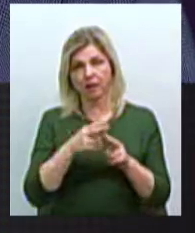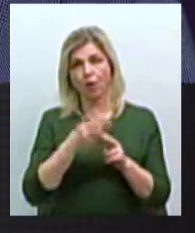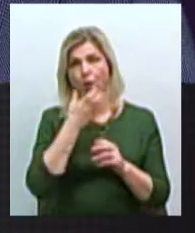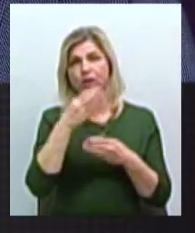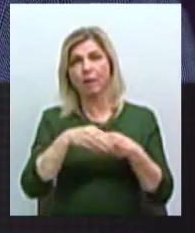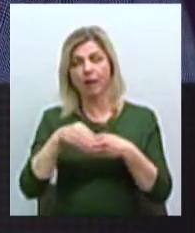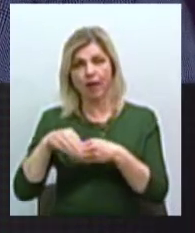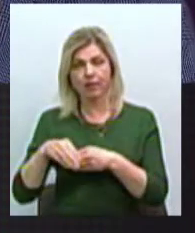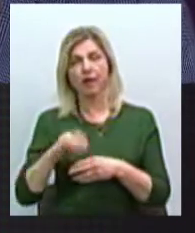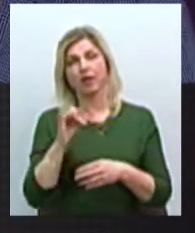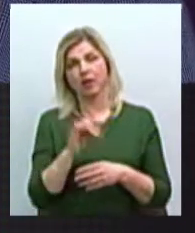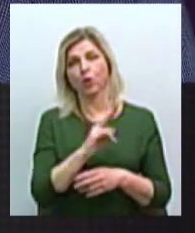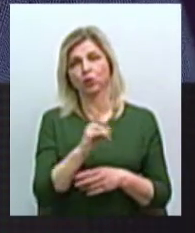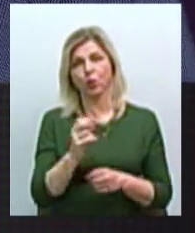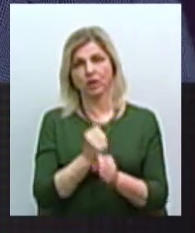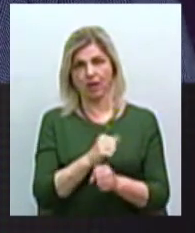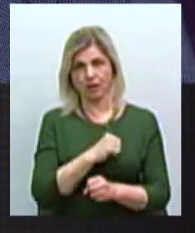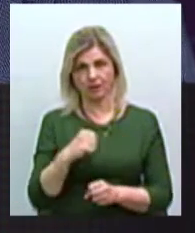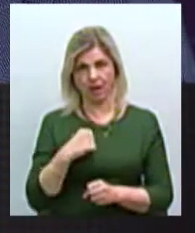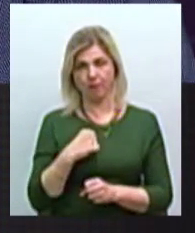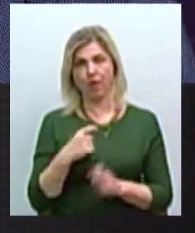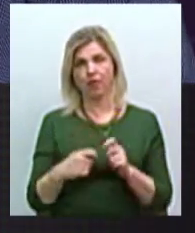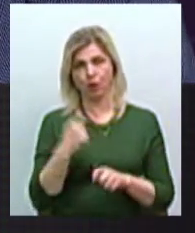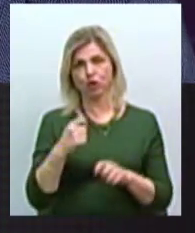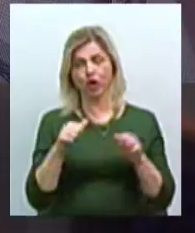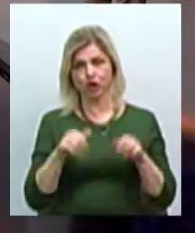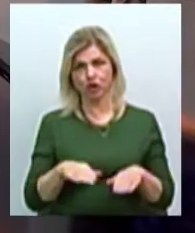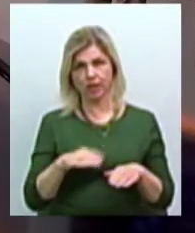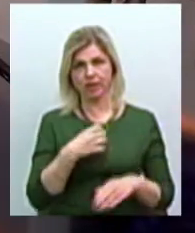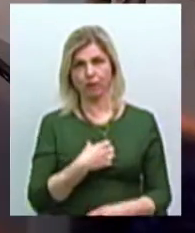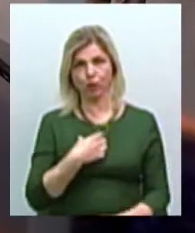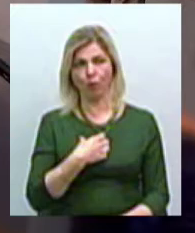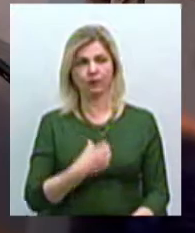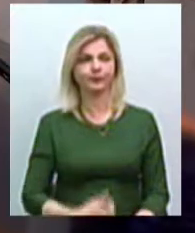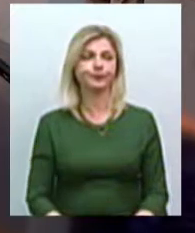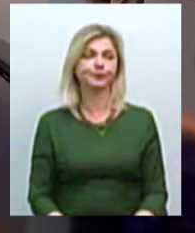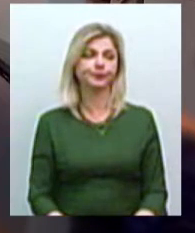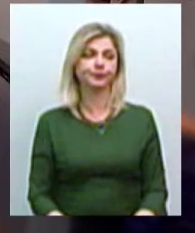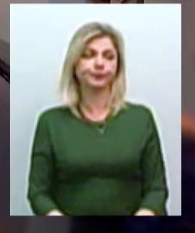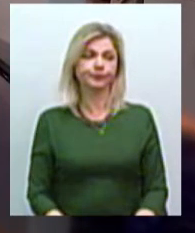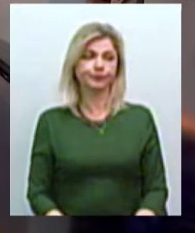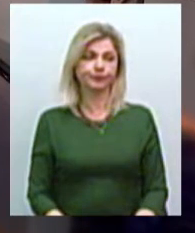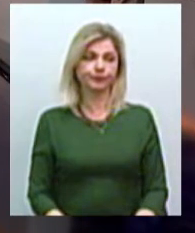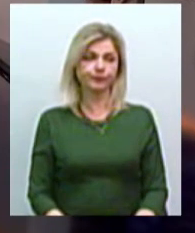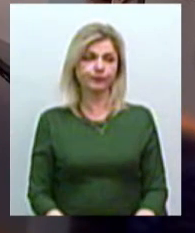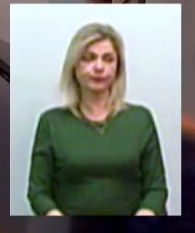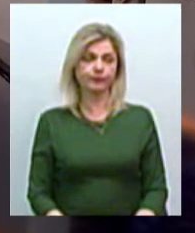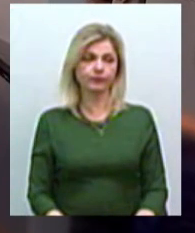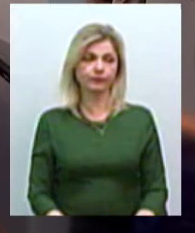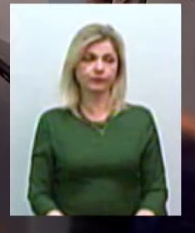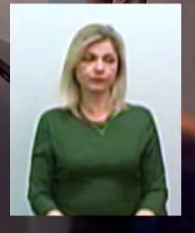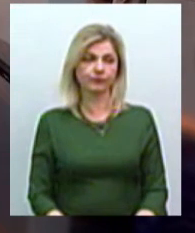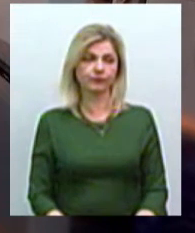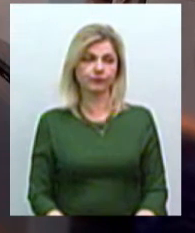на своих фасадах, нарушая это решение исполкома. Останнее запитання, якщо є. Тоді я уточню.